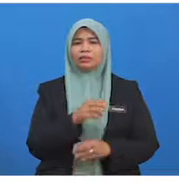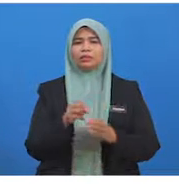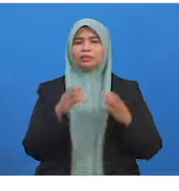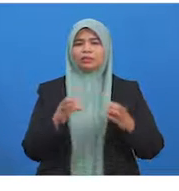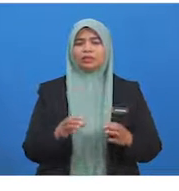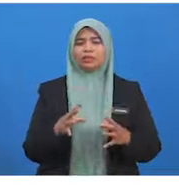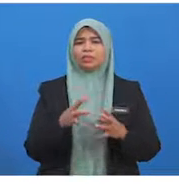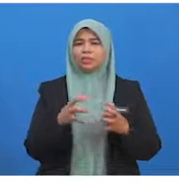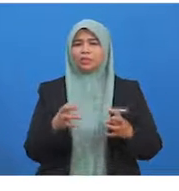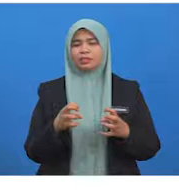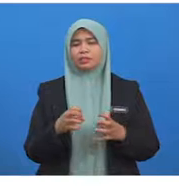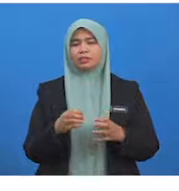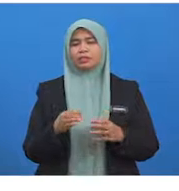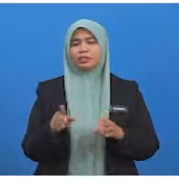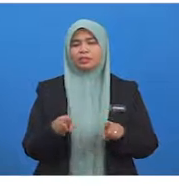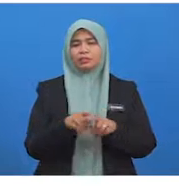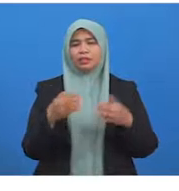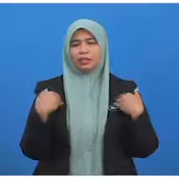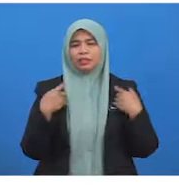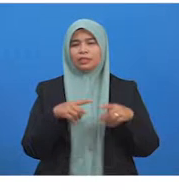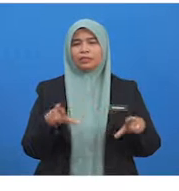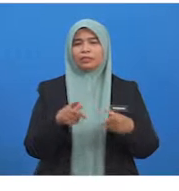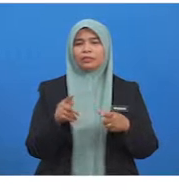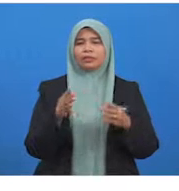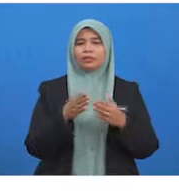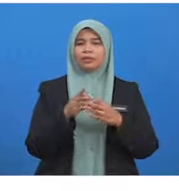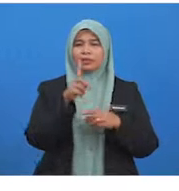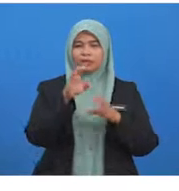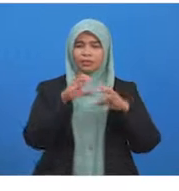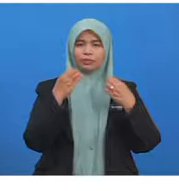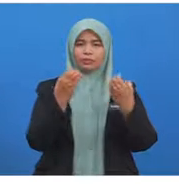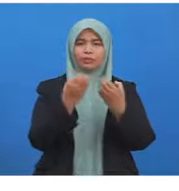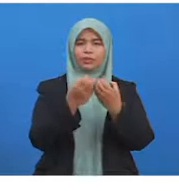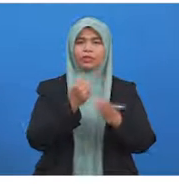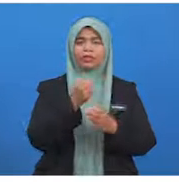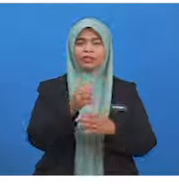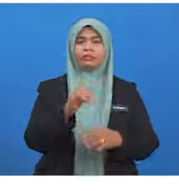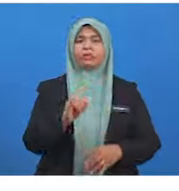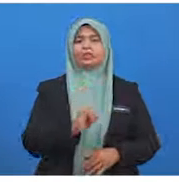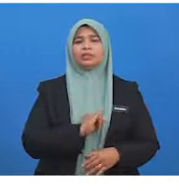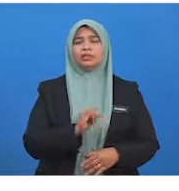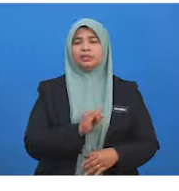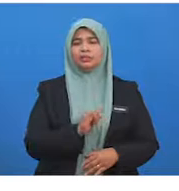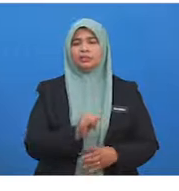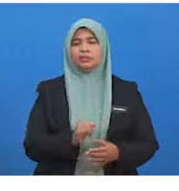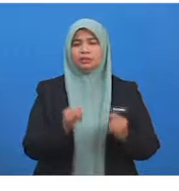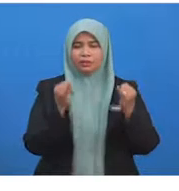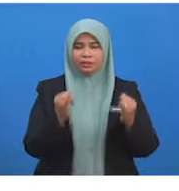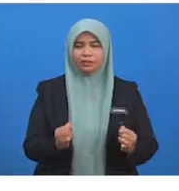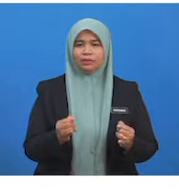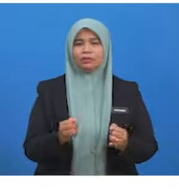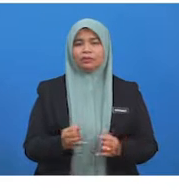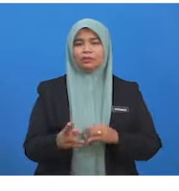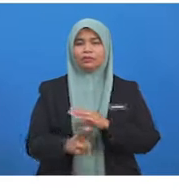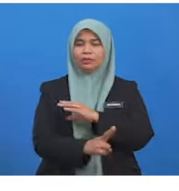kumpulan atau individu. Hukumannya banyak, seperti berikut. Pertama,